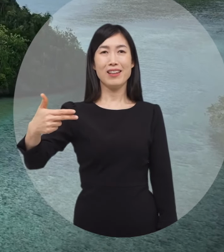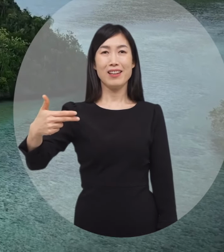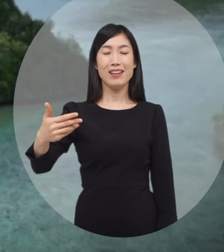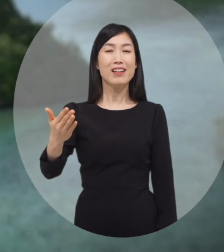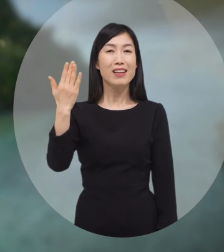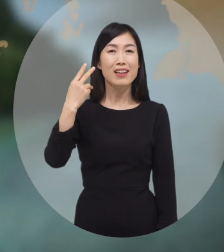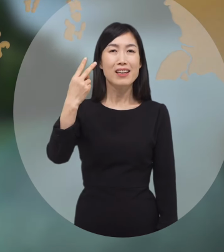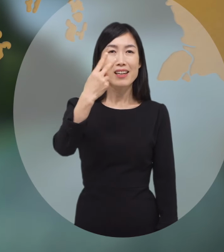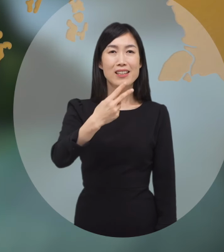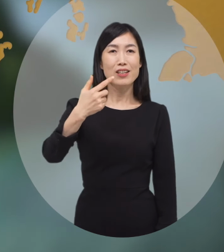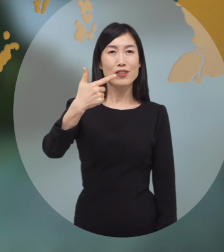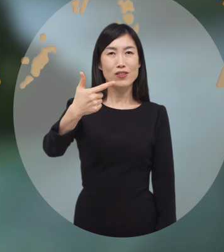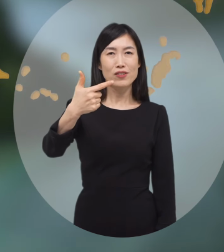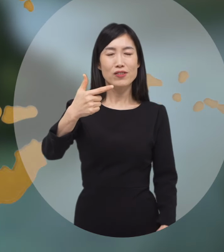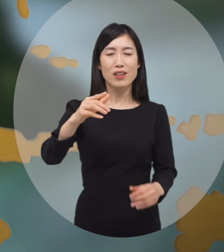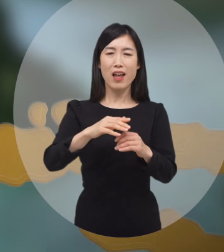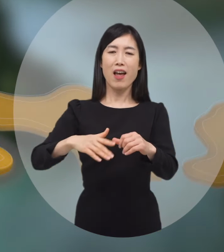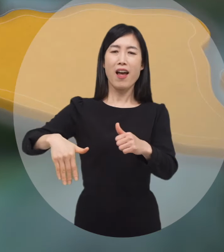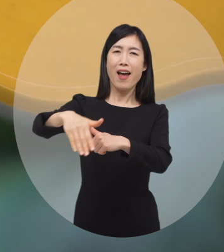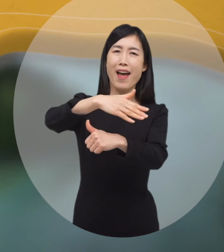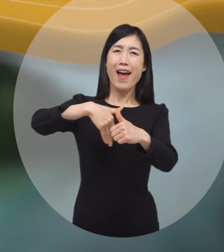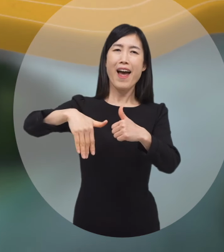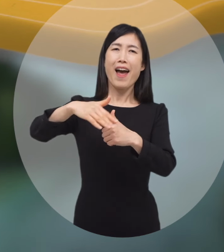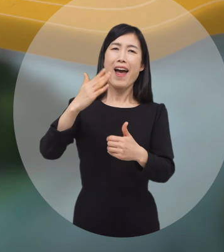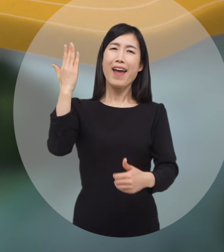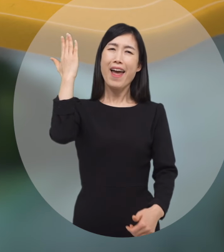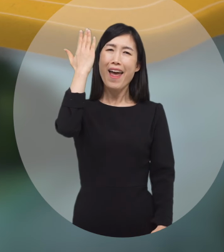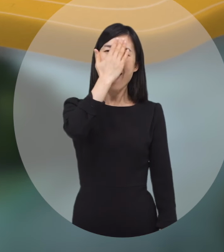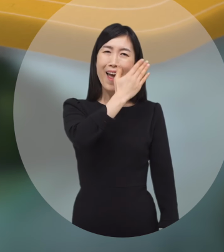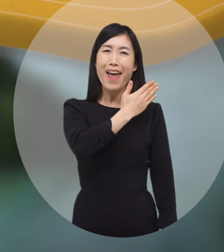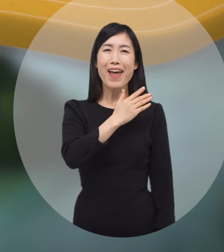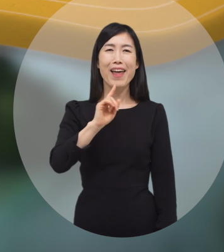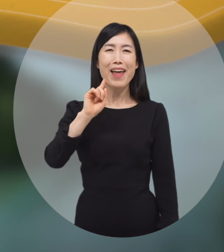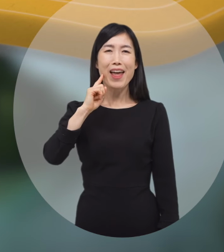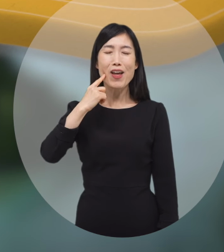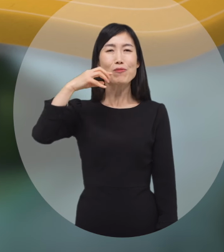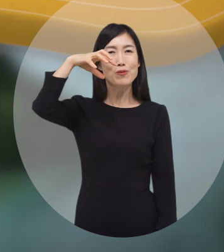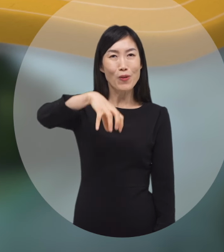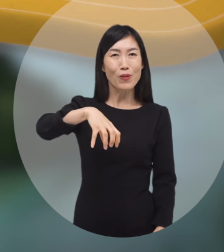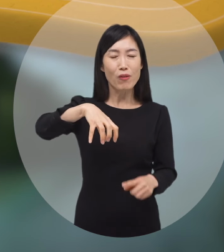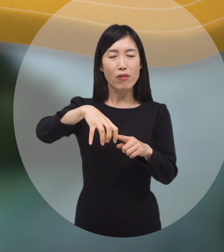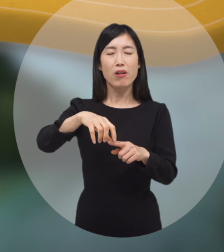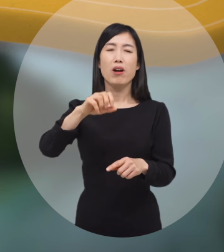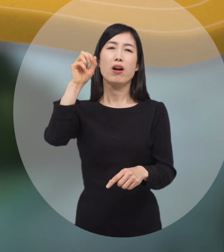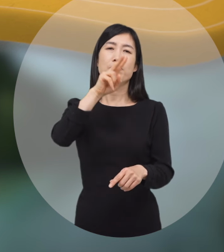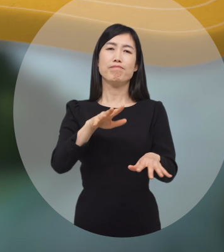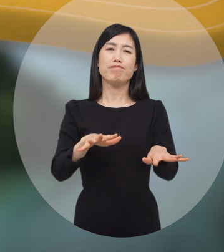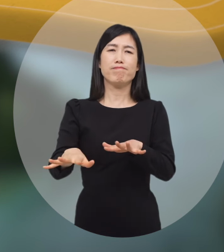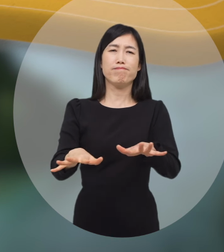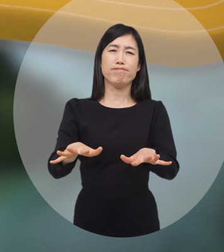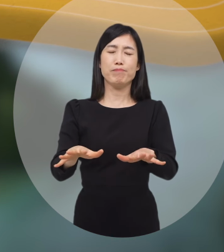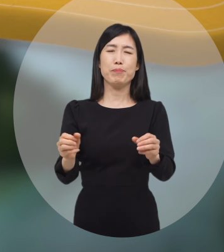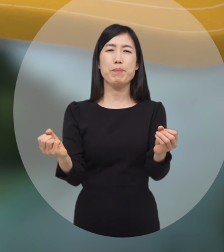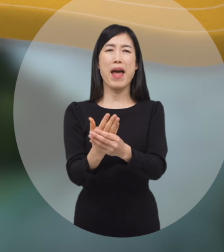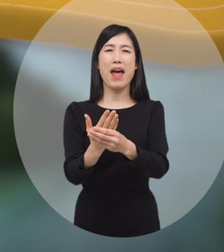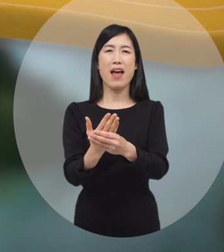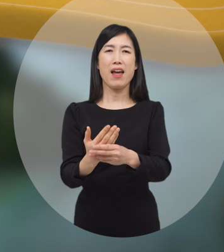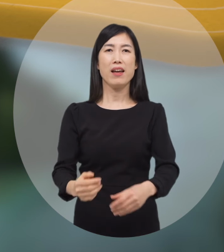하지만 2006년 천혜의 자연인 아름다운 자바섬 중부 족자카르타에서 지진이 발생했습니다.